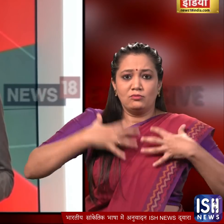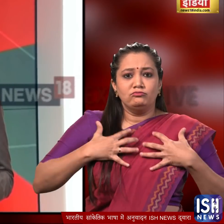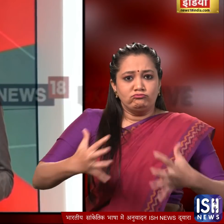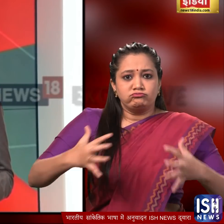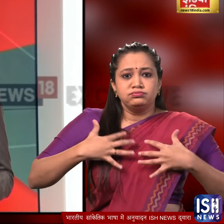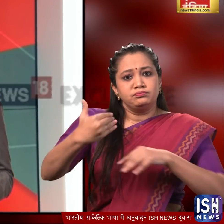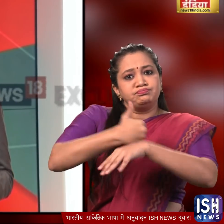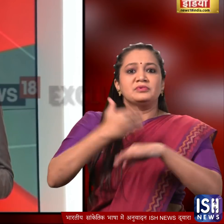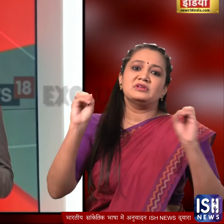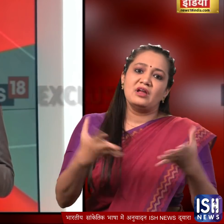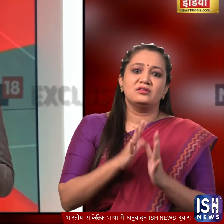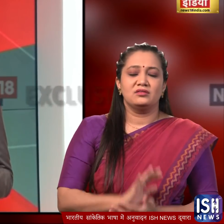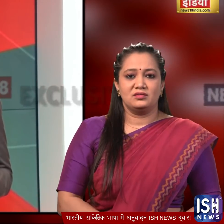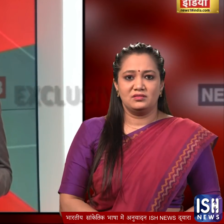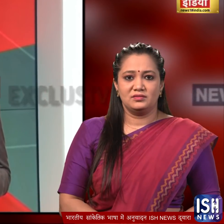कर देता है।